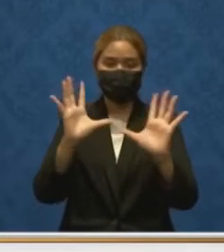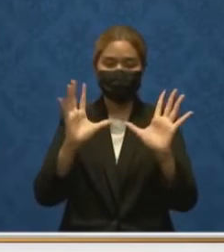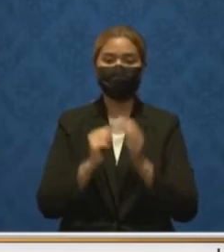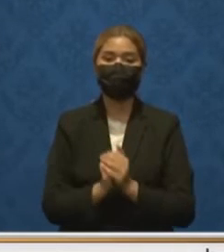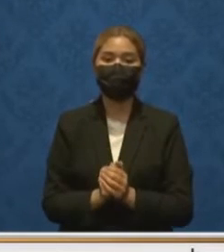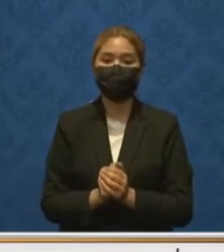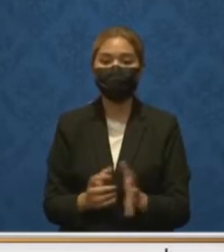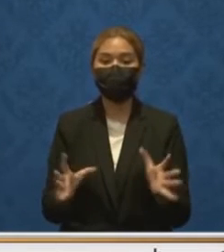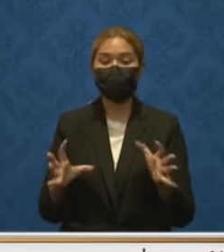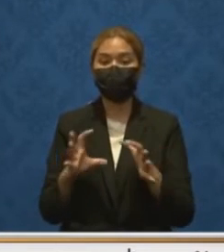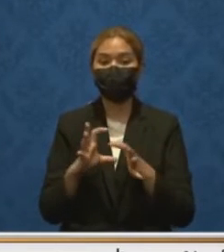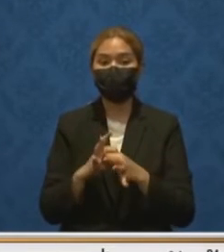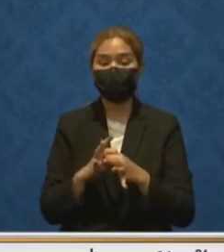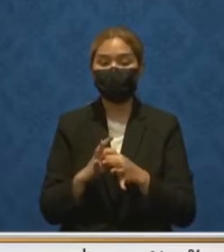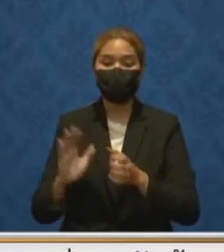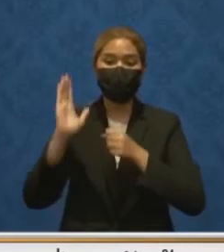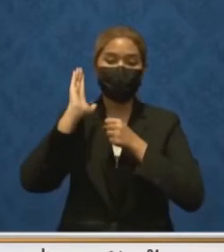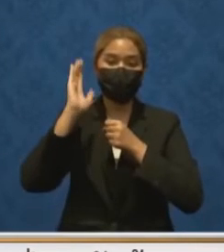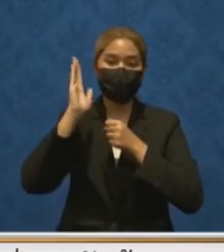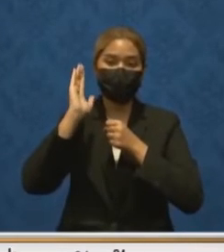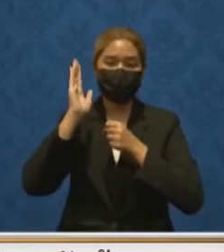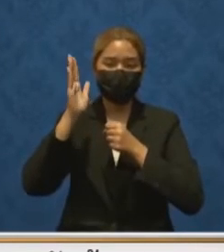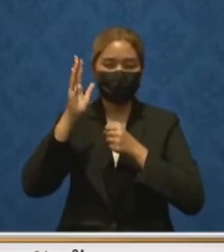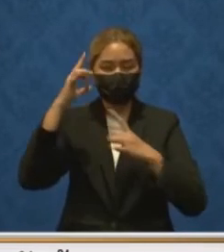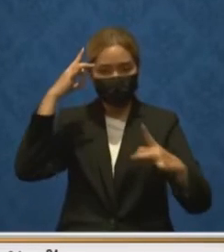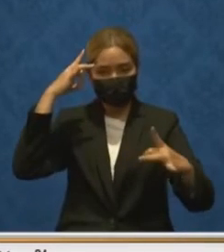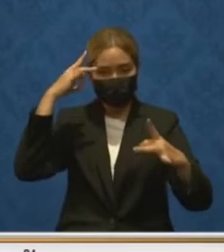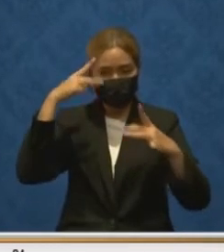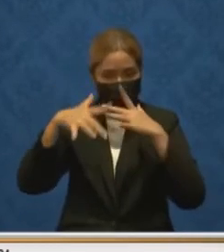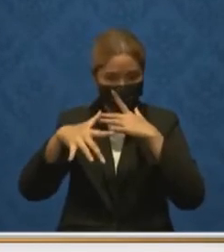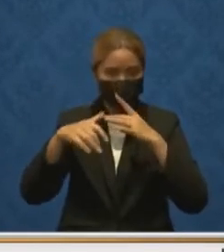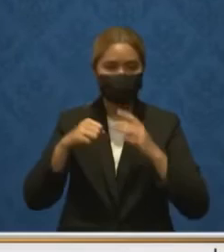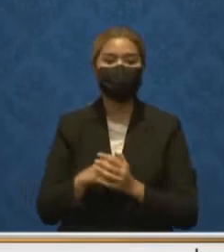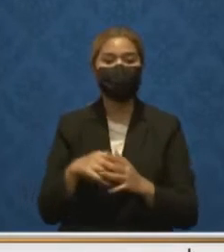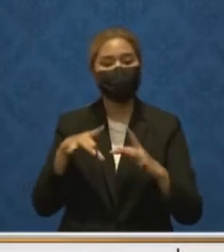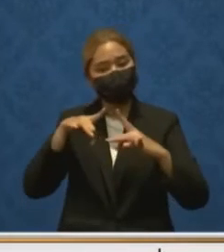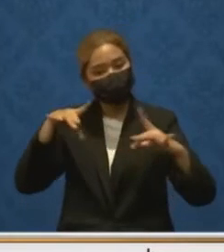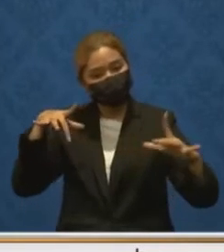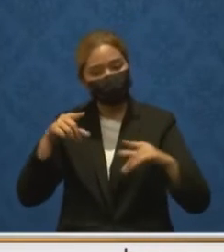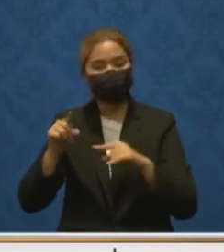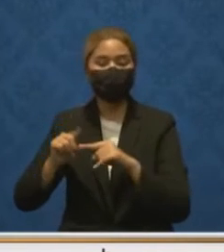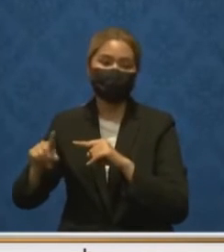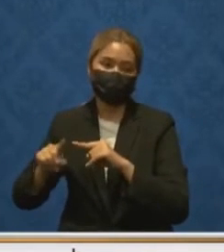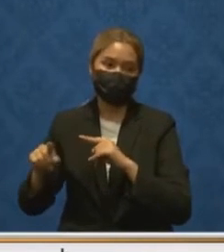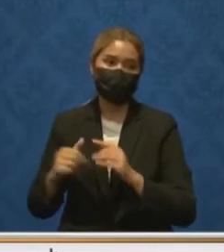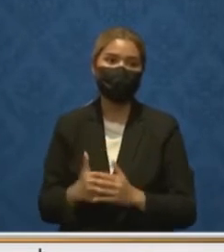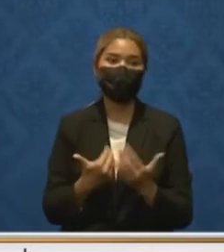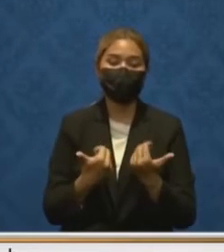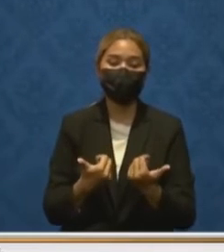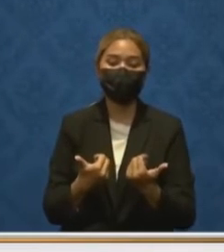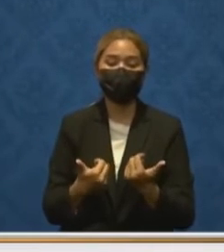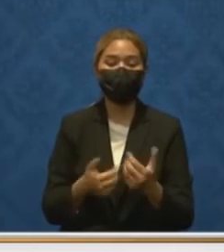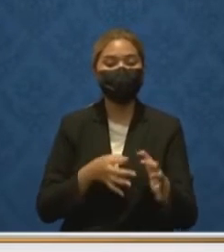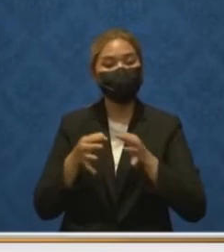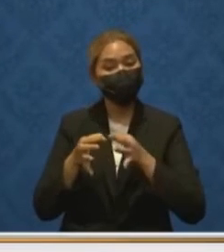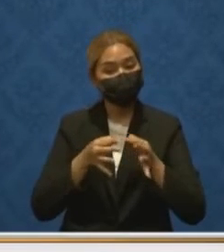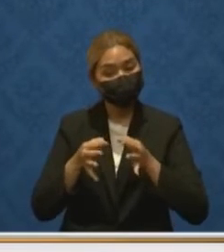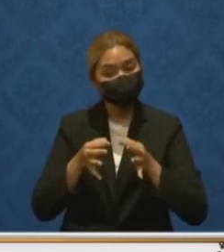อภิพรายทำไม่เกิดความเข้ใจ คลาดเคลื่องแบตรงกนข้ามเช่นการอภิปรายว่